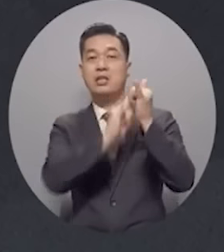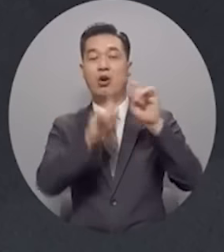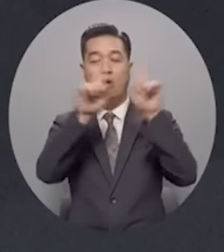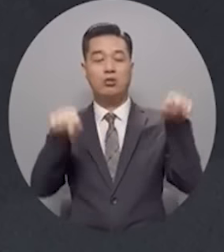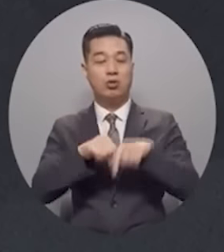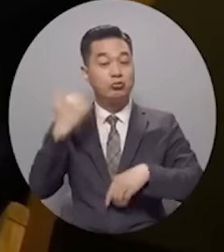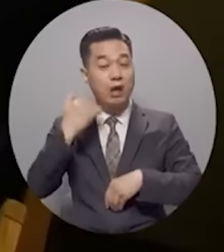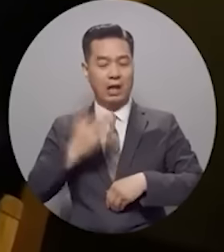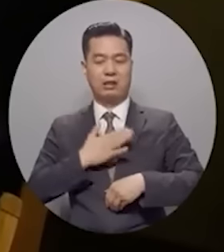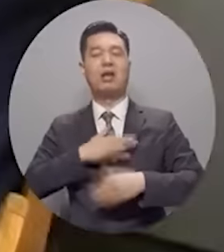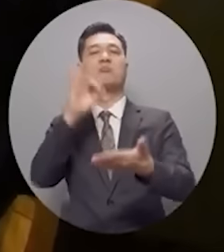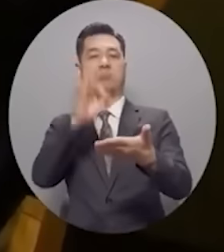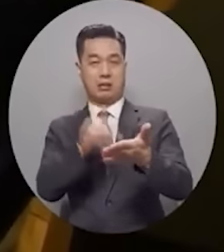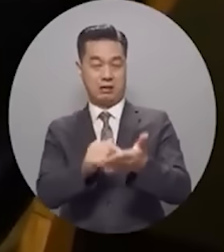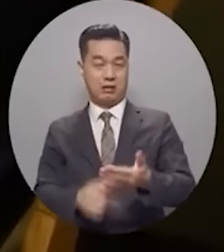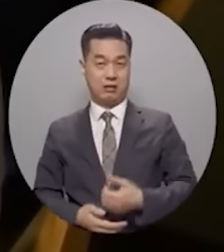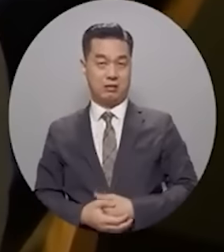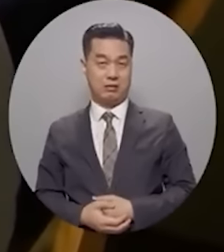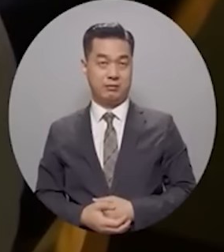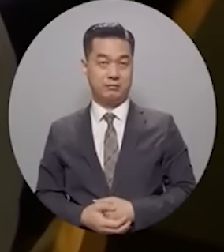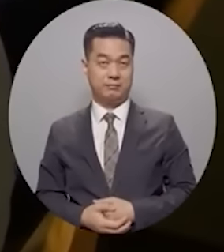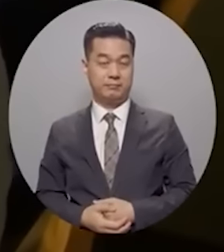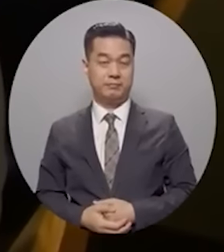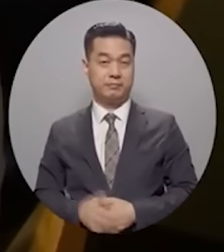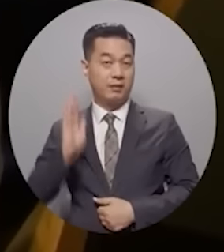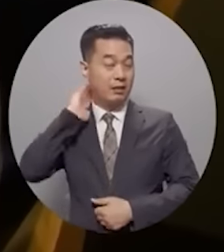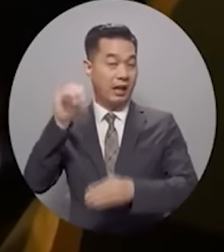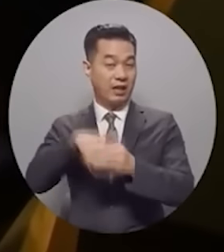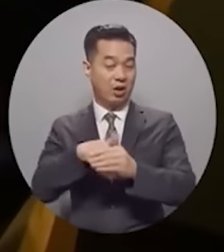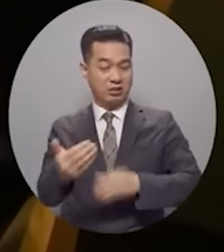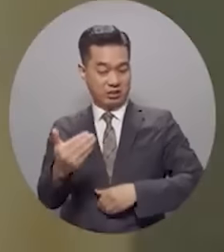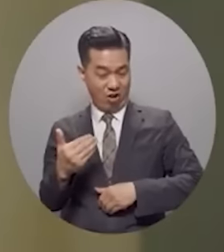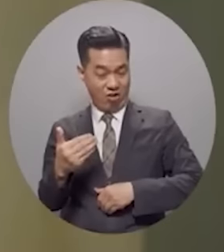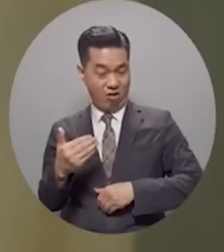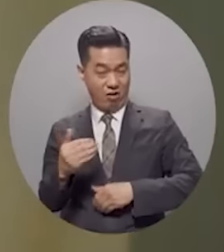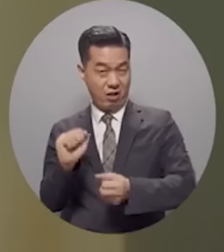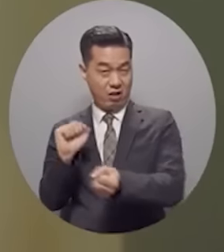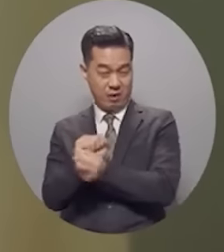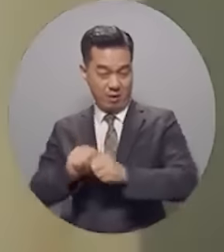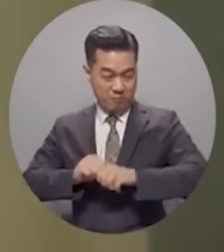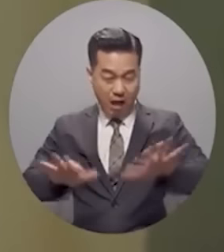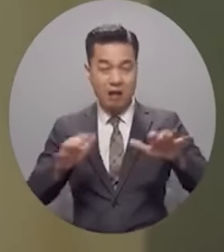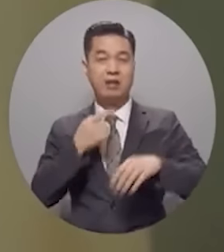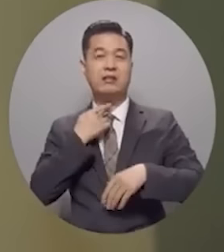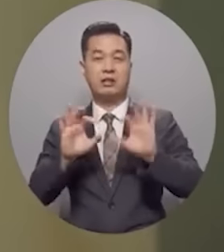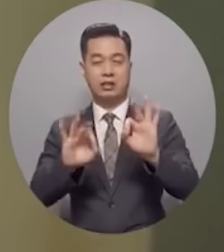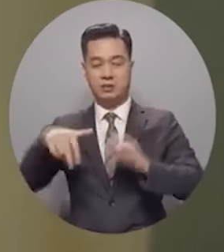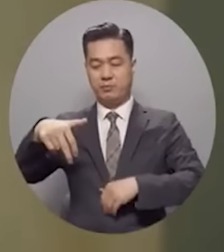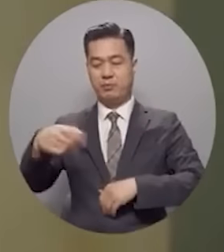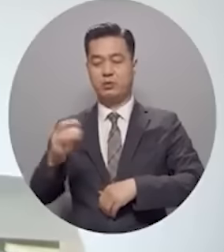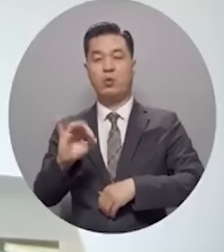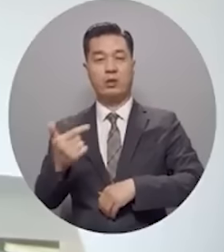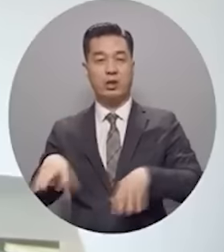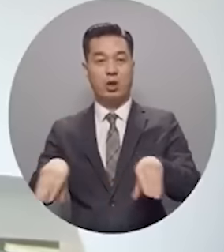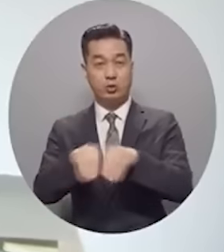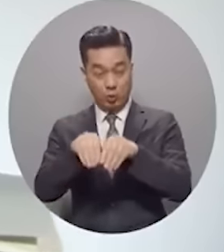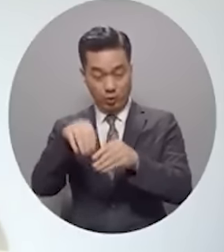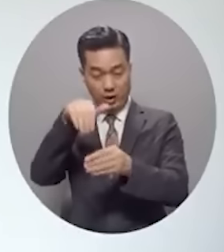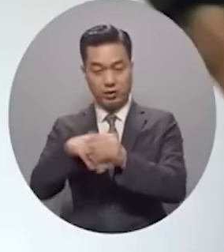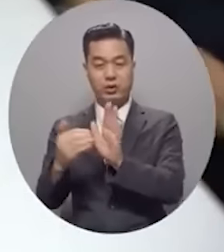저예요. 명 씨는 대선 직전 큰 파장을 불러일으켰던 김종인 당시 총괄선대위원장의